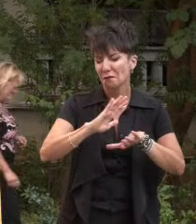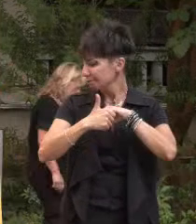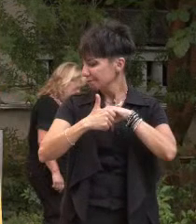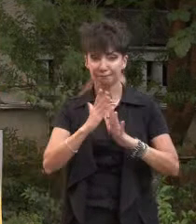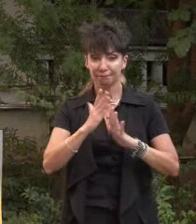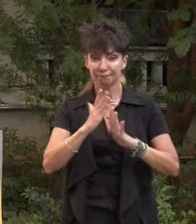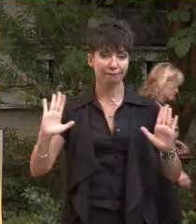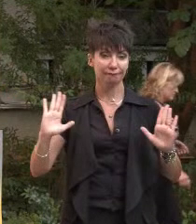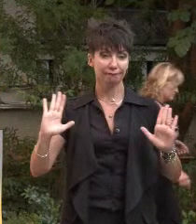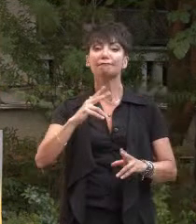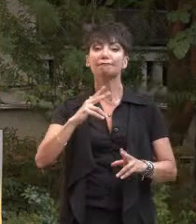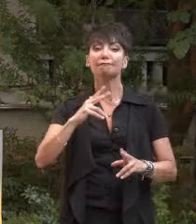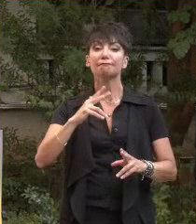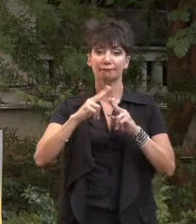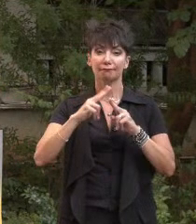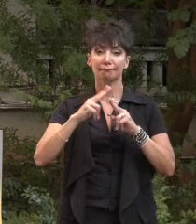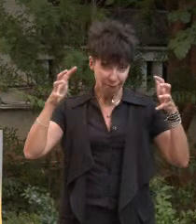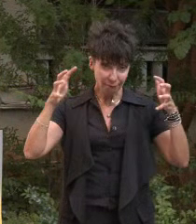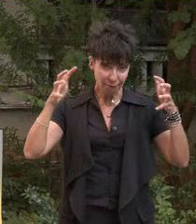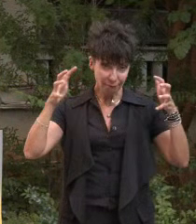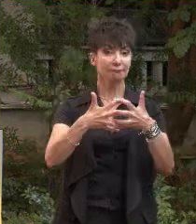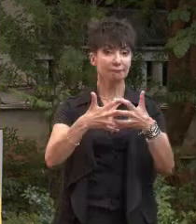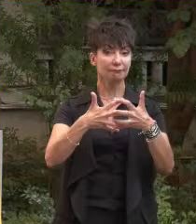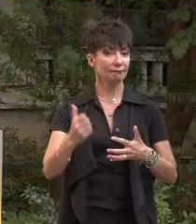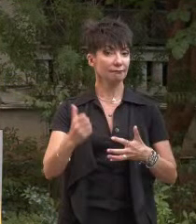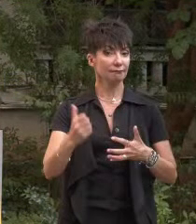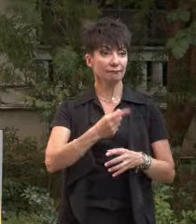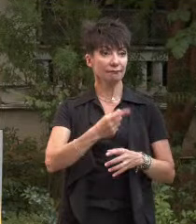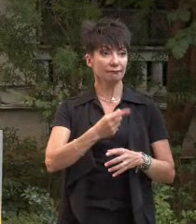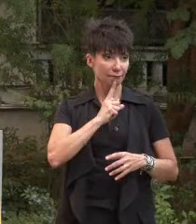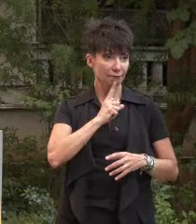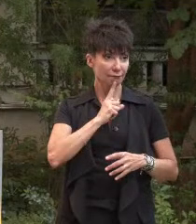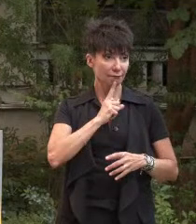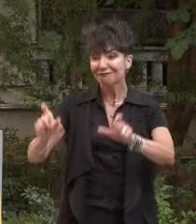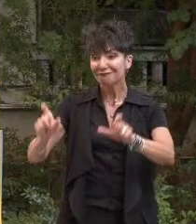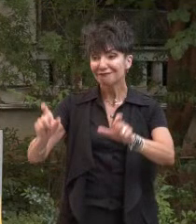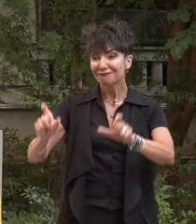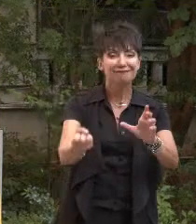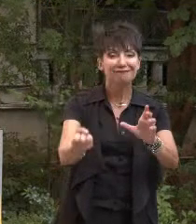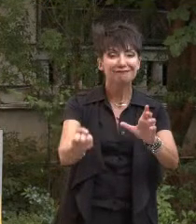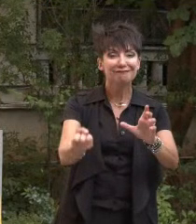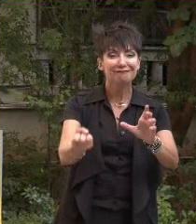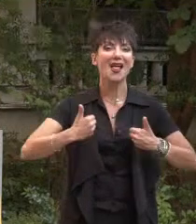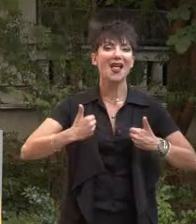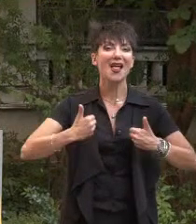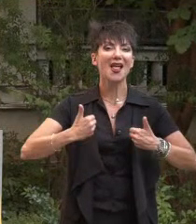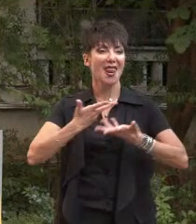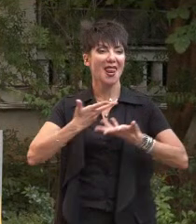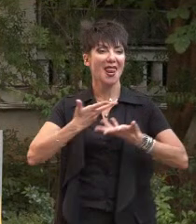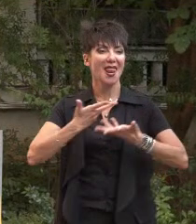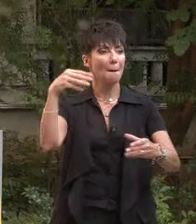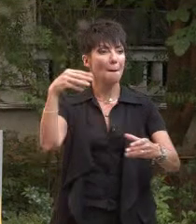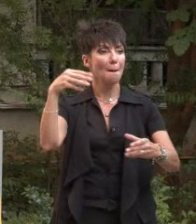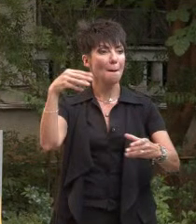ωραία συνένωση να την ξεκινήσουν αυτά τα νέα παιδιά που